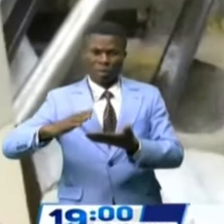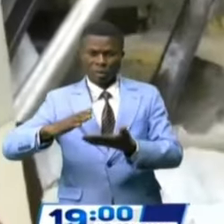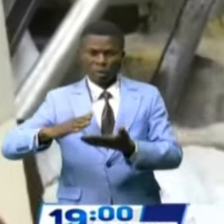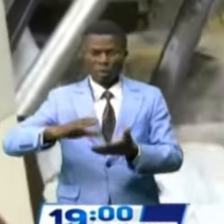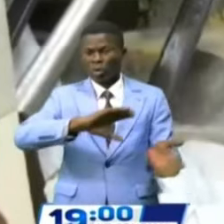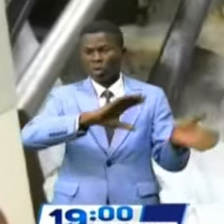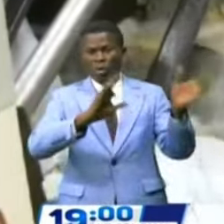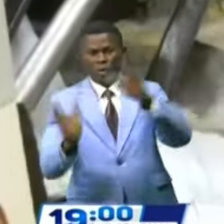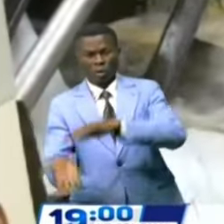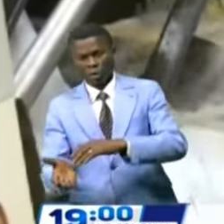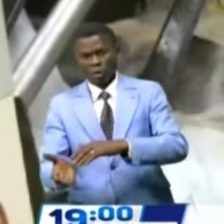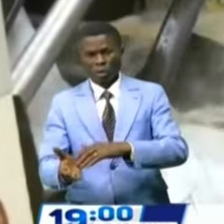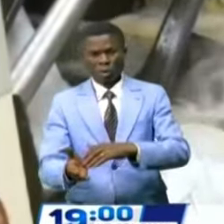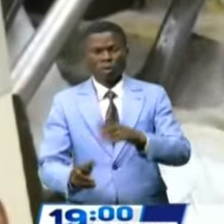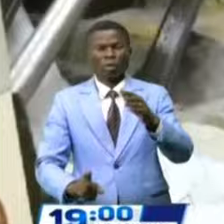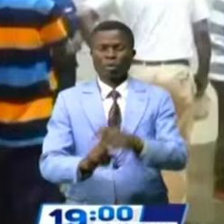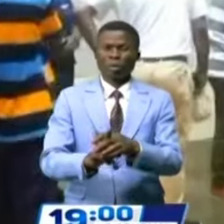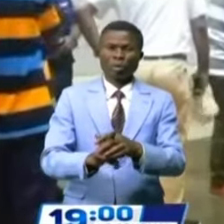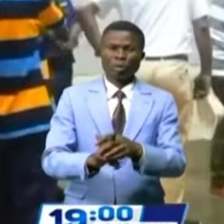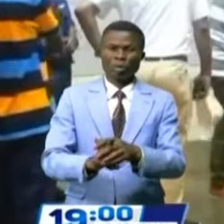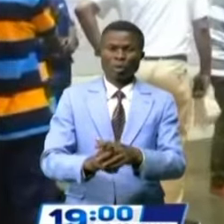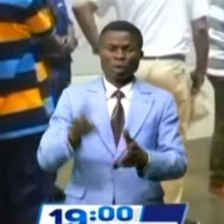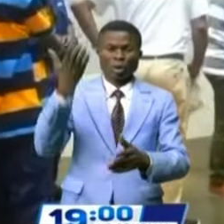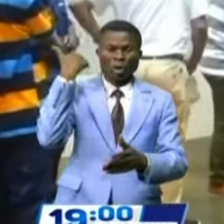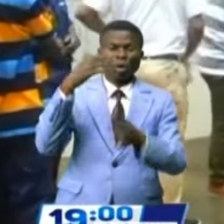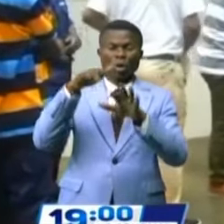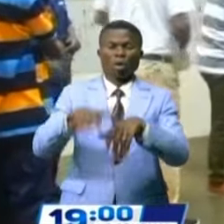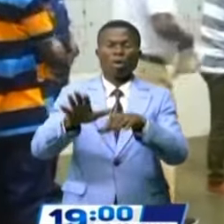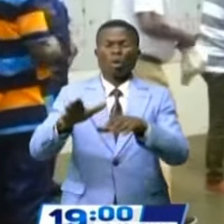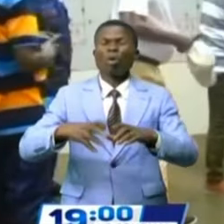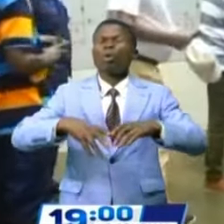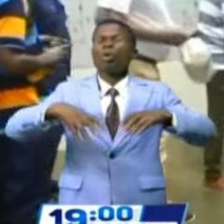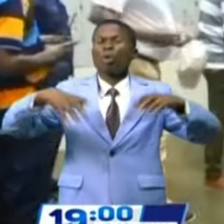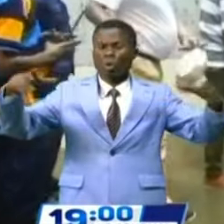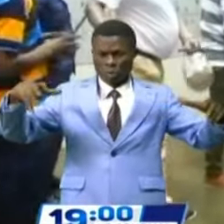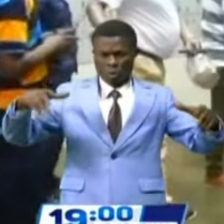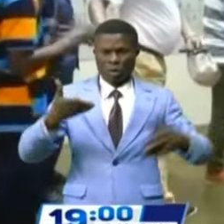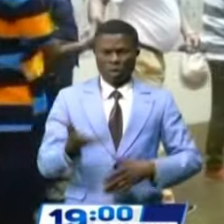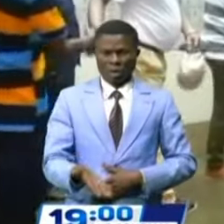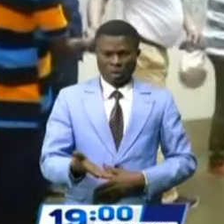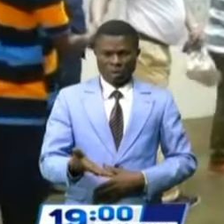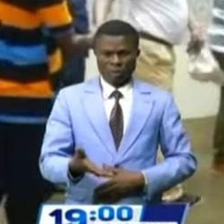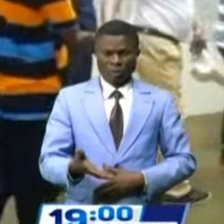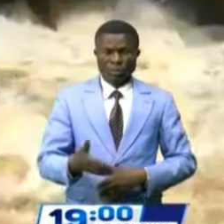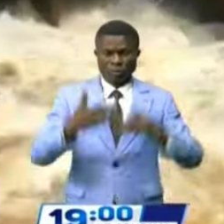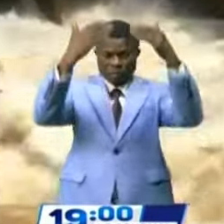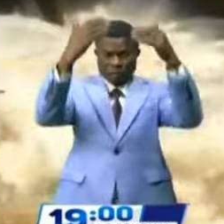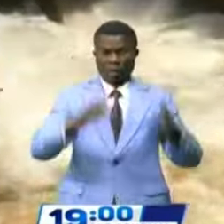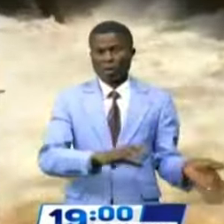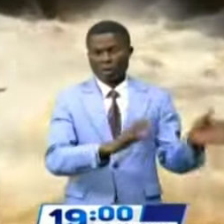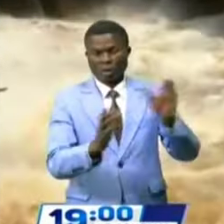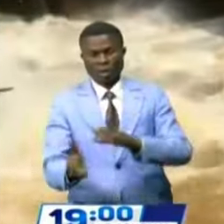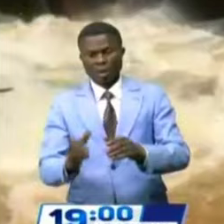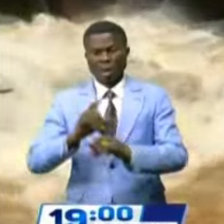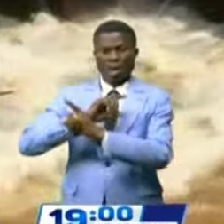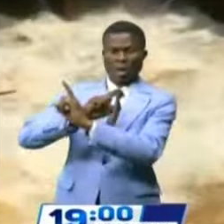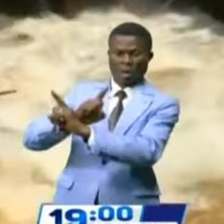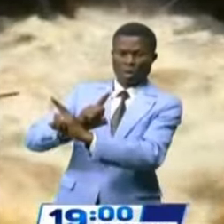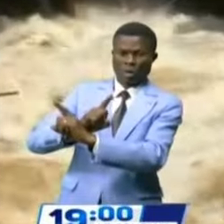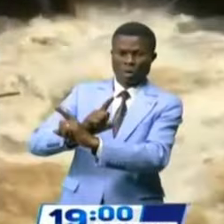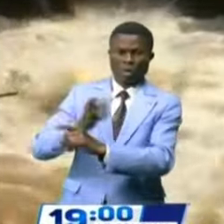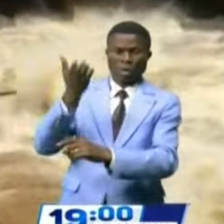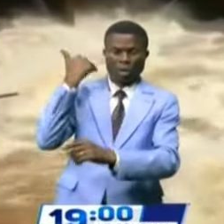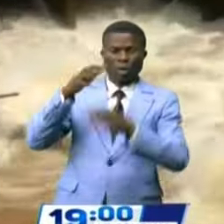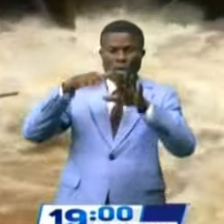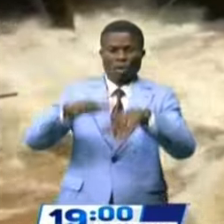s'est écroulé, occasionnant l'infiltration de eaux de Lubangui dans la salle des commandes. Le mur écroulé servait de barrière entre le zoo